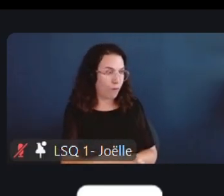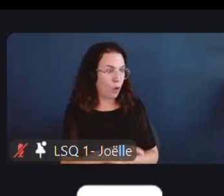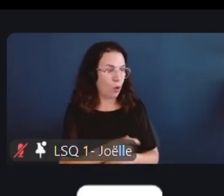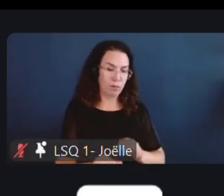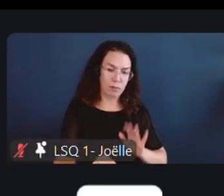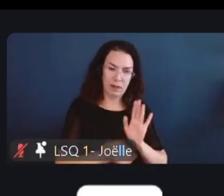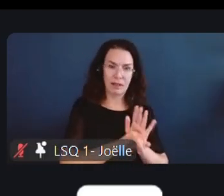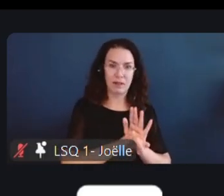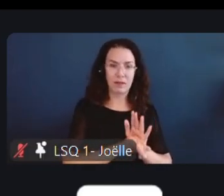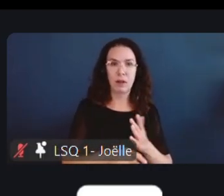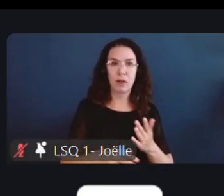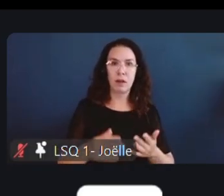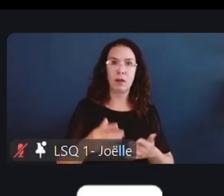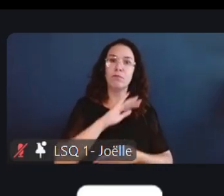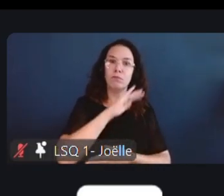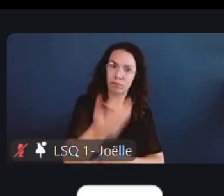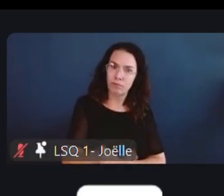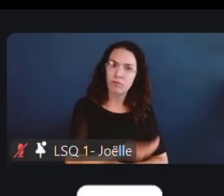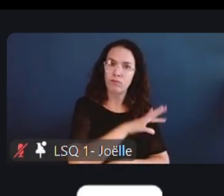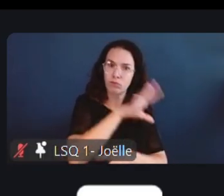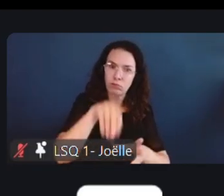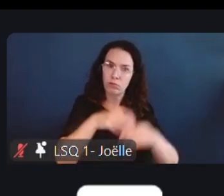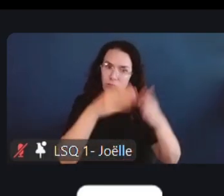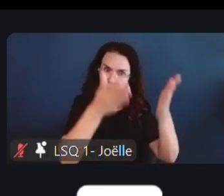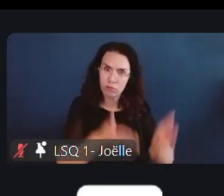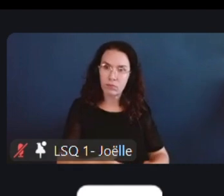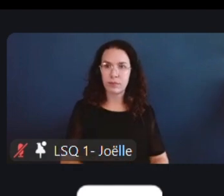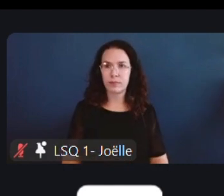personne soit bien accueillie dans son ensemble.